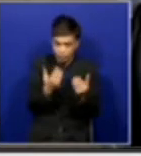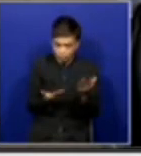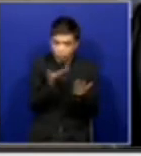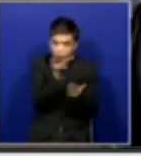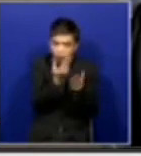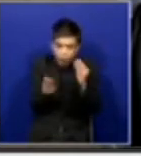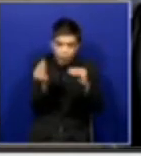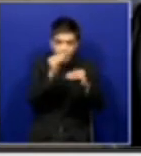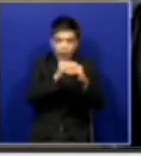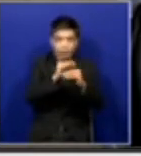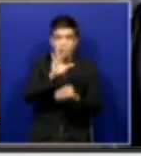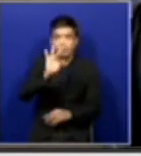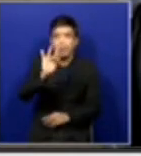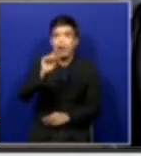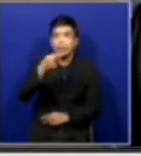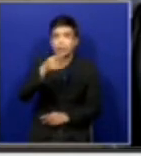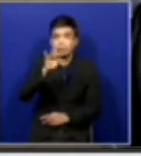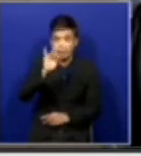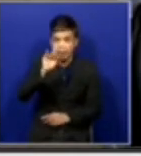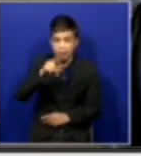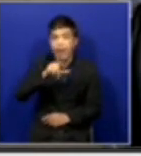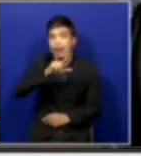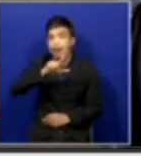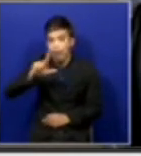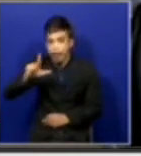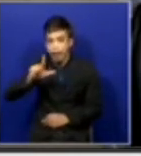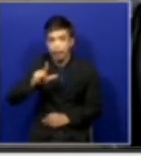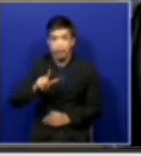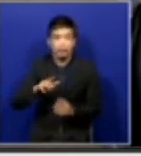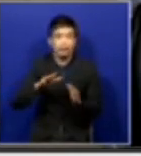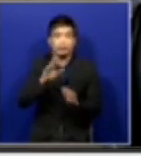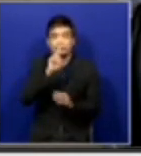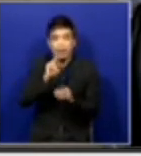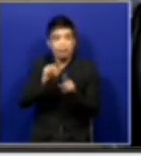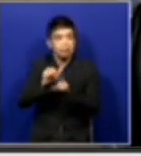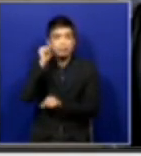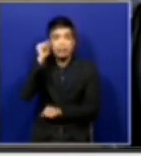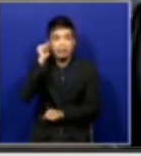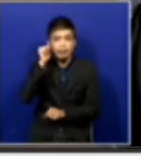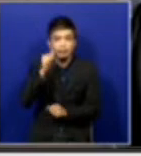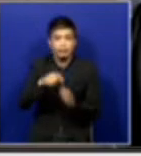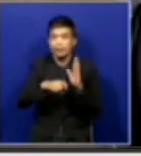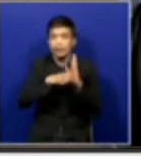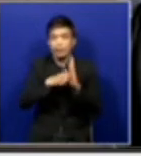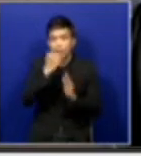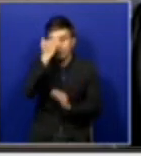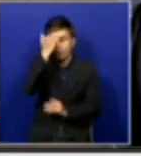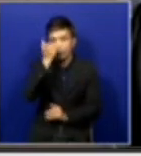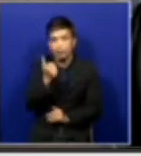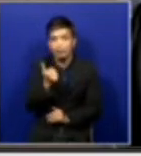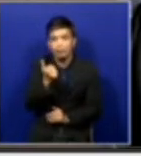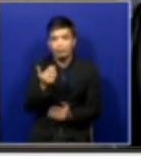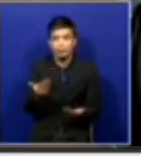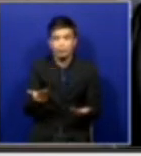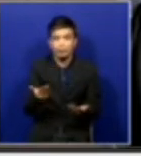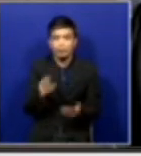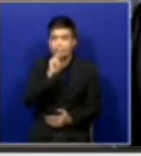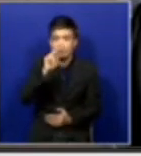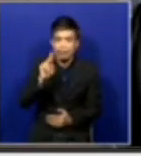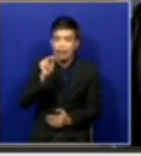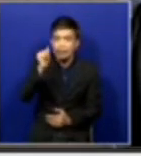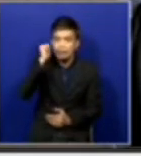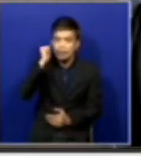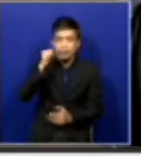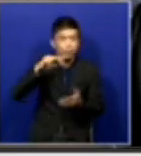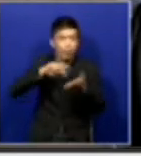มาขออีก 88,000 ล้านไปใช้แบบเดิมอ่ะคำว่าใช้แบบเดิมก็แปลว่าใช้อยู่ที่อำนาจ